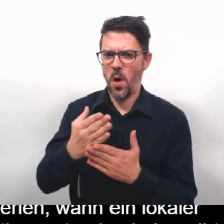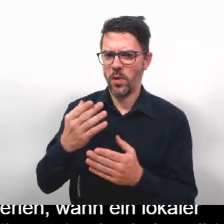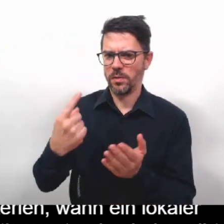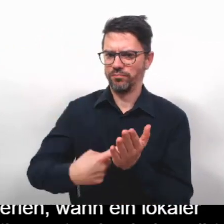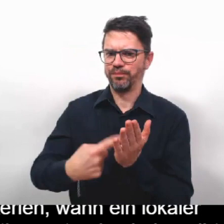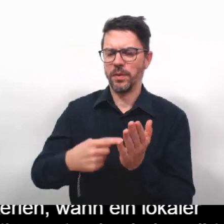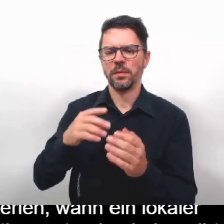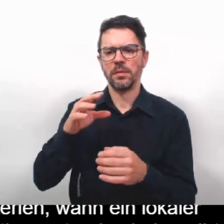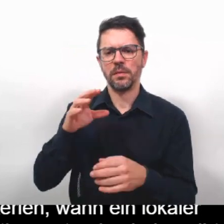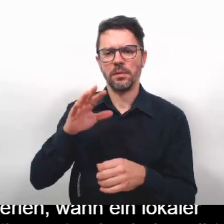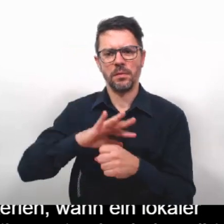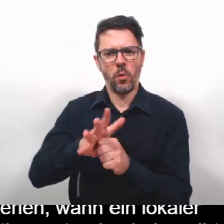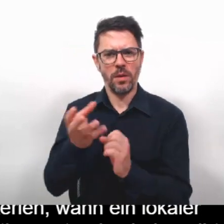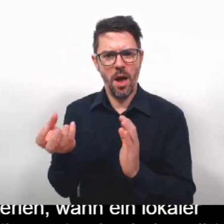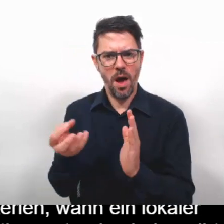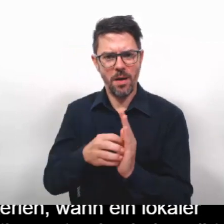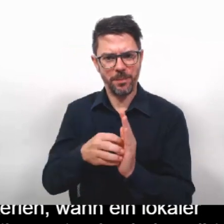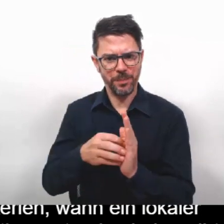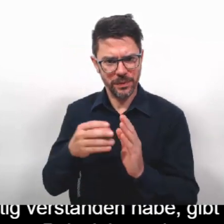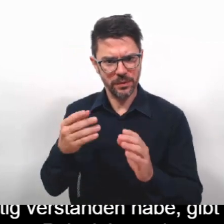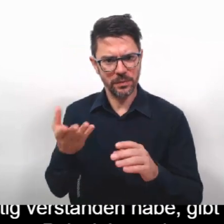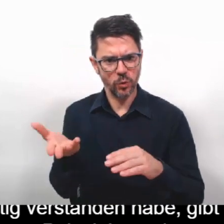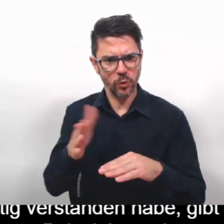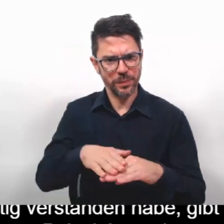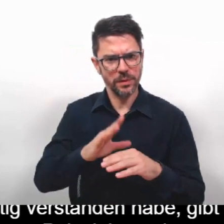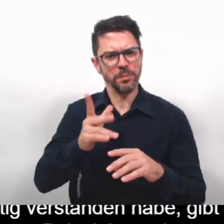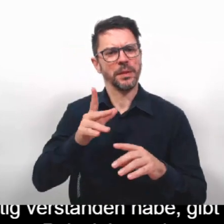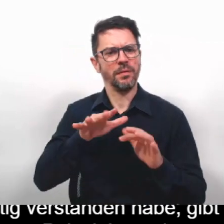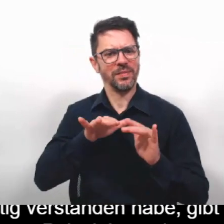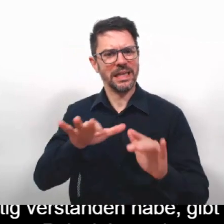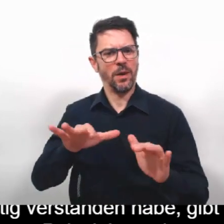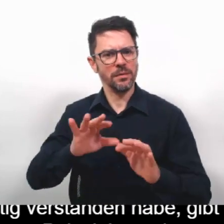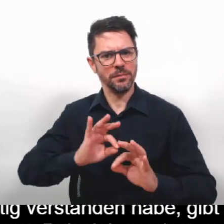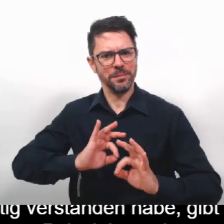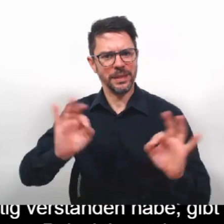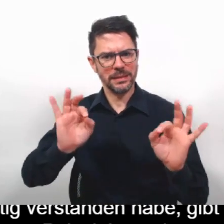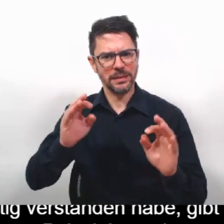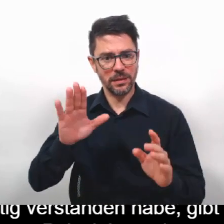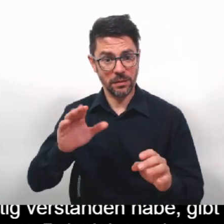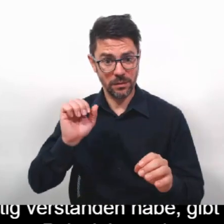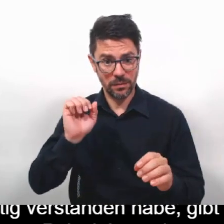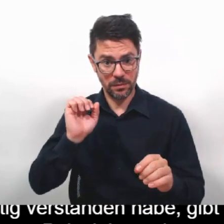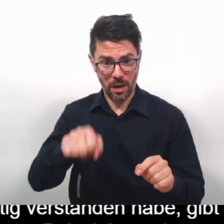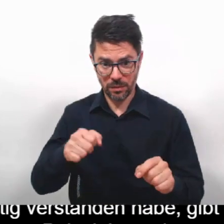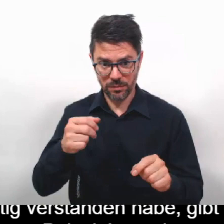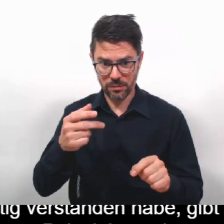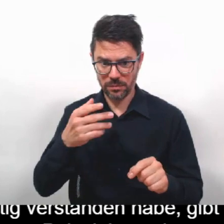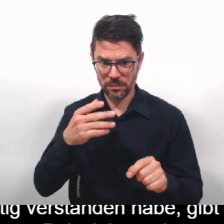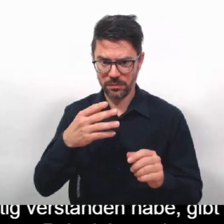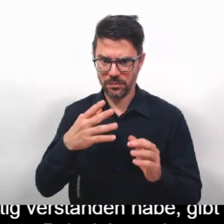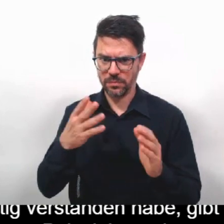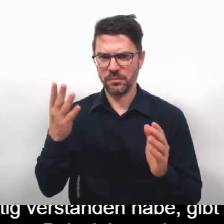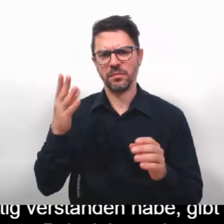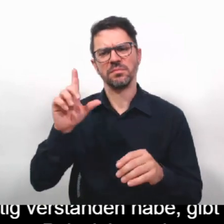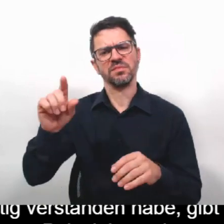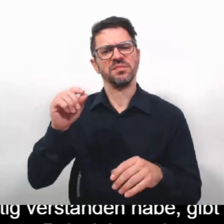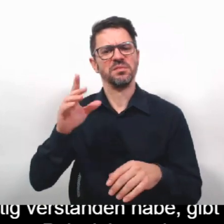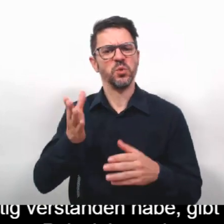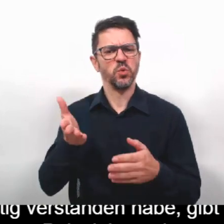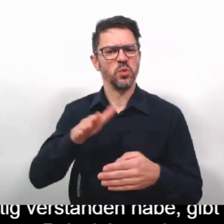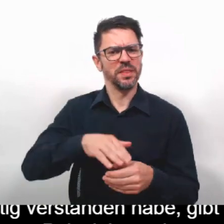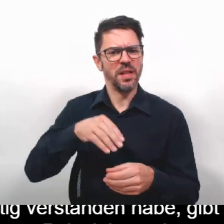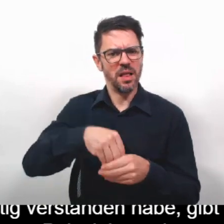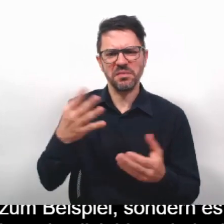Verbünden. Wir werden natürlich Kennziffern, Kennzahlen entwickeln, dass das rational und objektiv nachvollziehbar ist. Vielleicht ziehen wir auch die